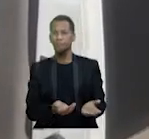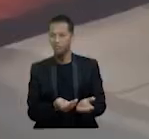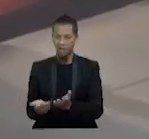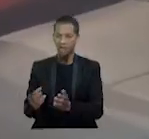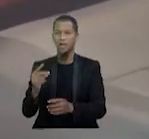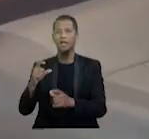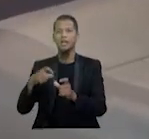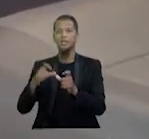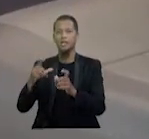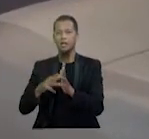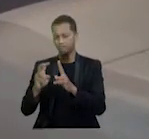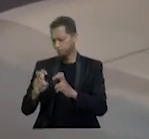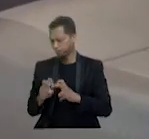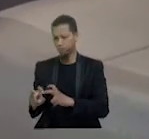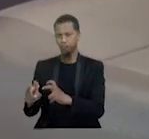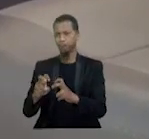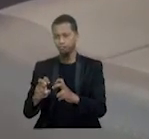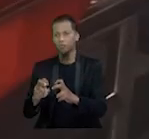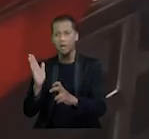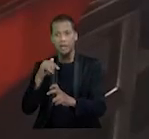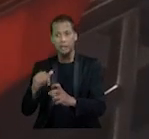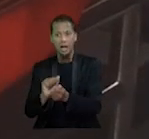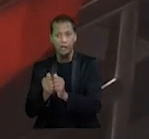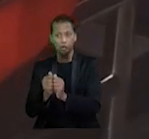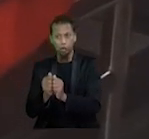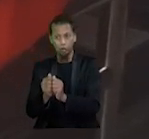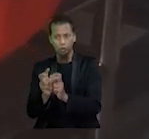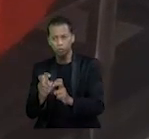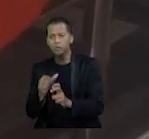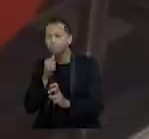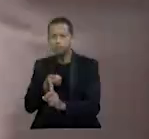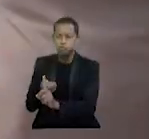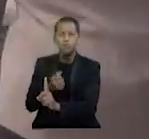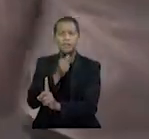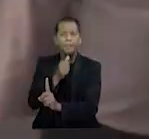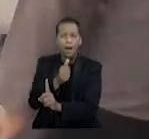divisum. Polisi masih menyelidiki pelaku pembunuhan dan apa motifnya.